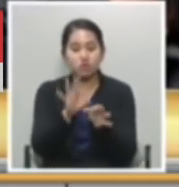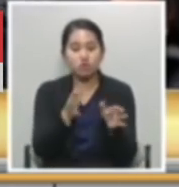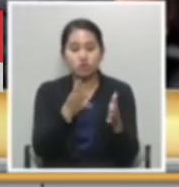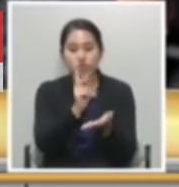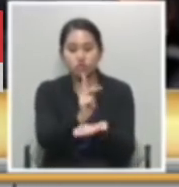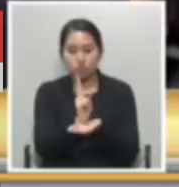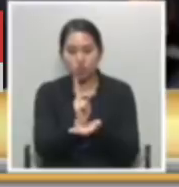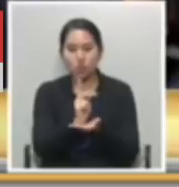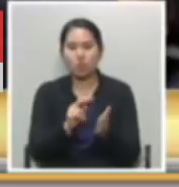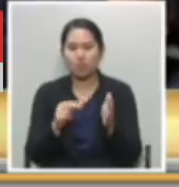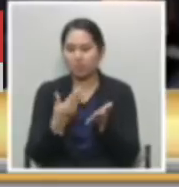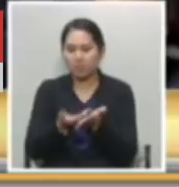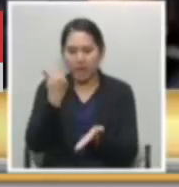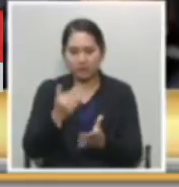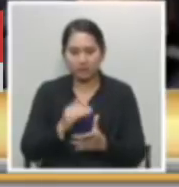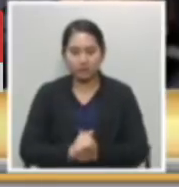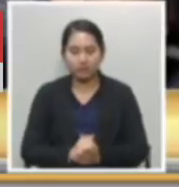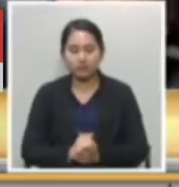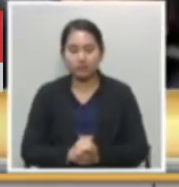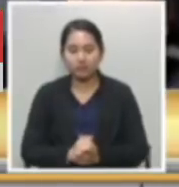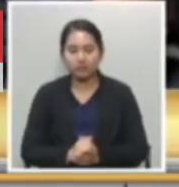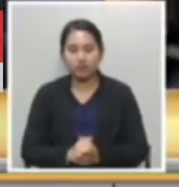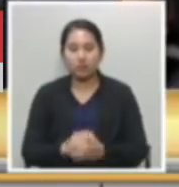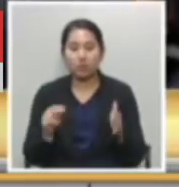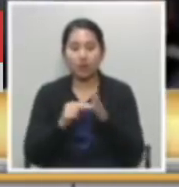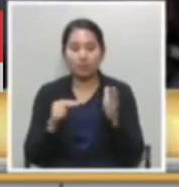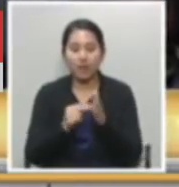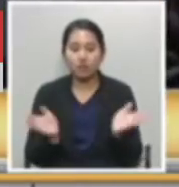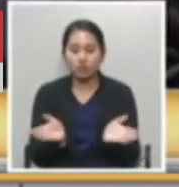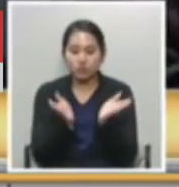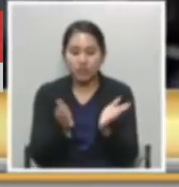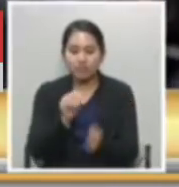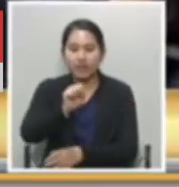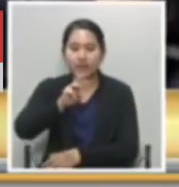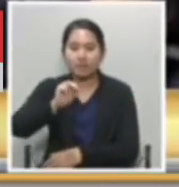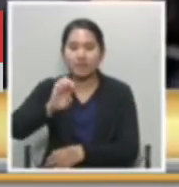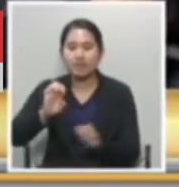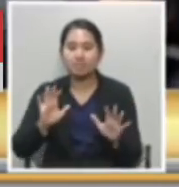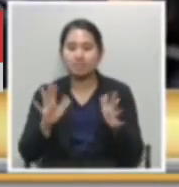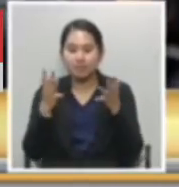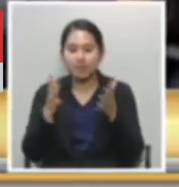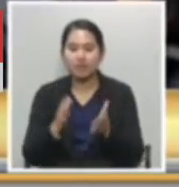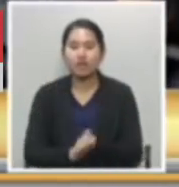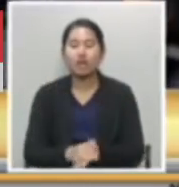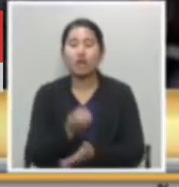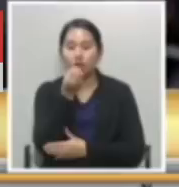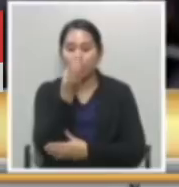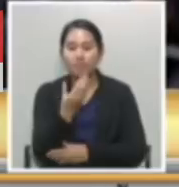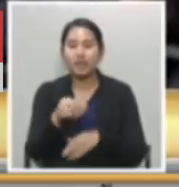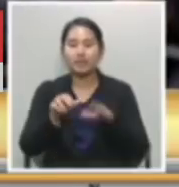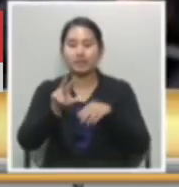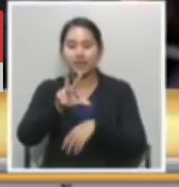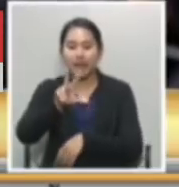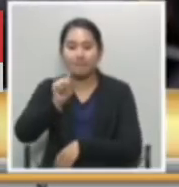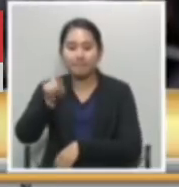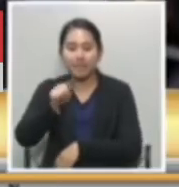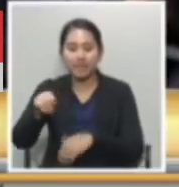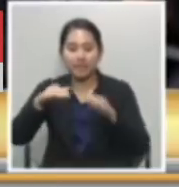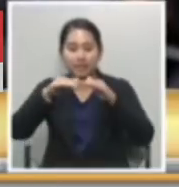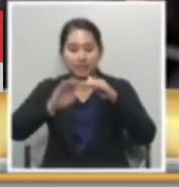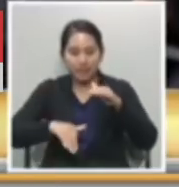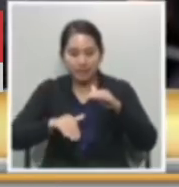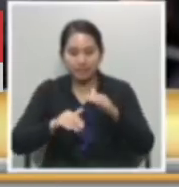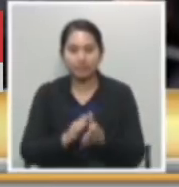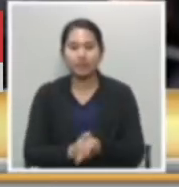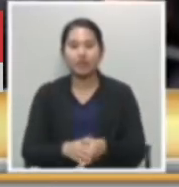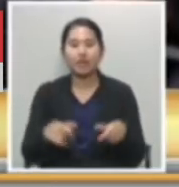าเจ้าสัวอื้อเลยมันอย่างนี้มันไม่ได้ส่งเสริม SME เราต้องให้ดอกเบี้ยต่ำกว่า 3% แล้วต้องปรับเครดิตบู